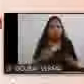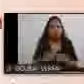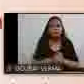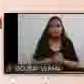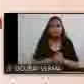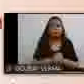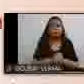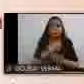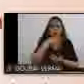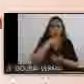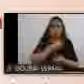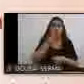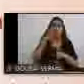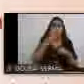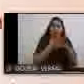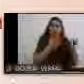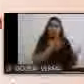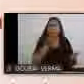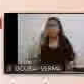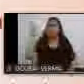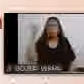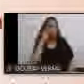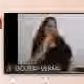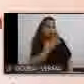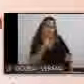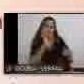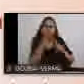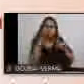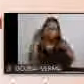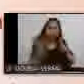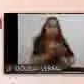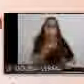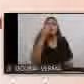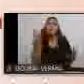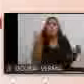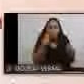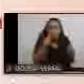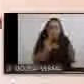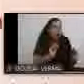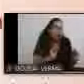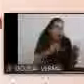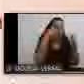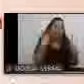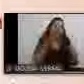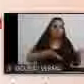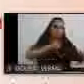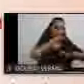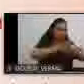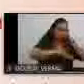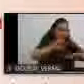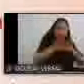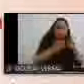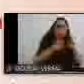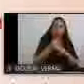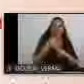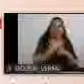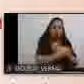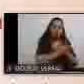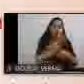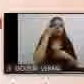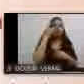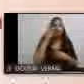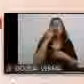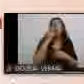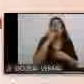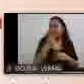सम अचीवमेंट. पहली बार फादर ने देखा कि उसकी बच्ची समझ तो सकती है, ठीक है दिखता नहीं है सुनाई